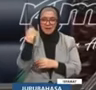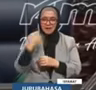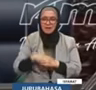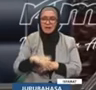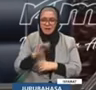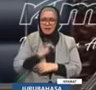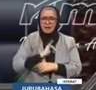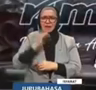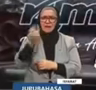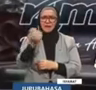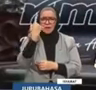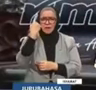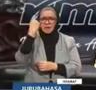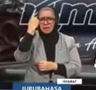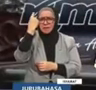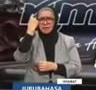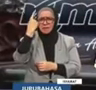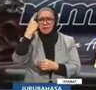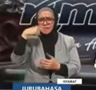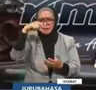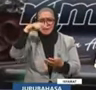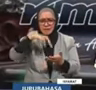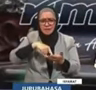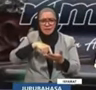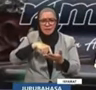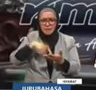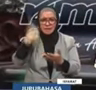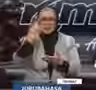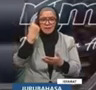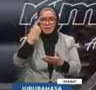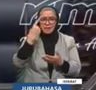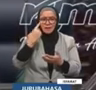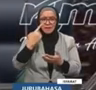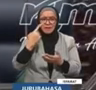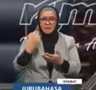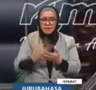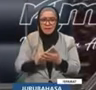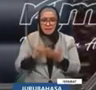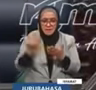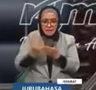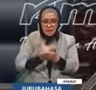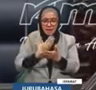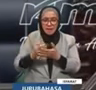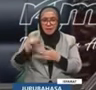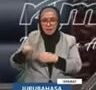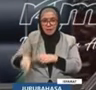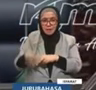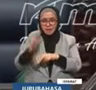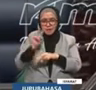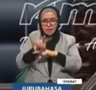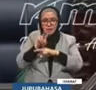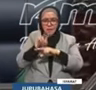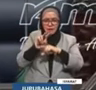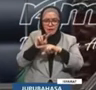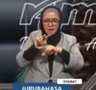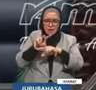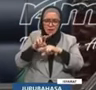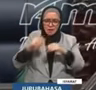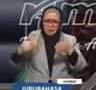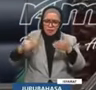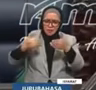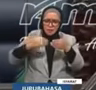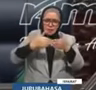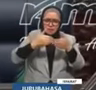paham bahwanya merupakan sesuatu yang agak keren dan perlu dipantau secara dekat dalam